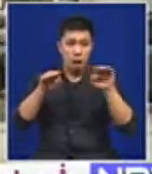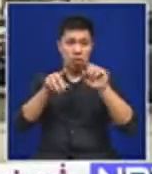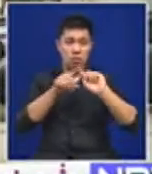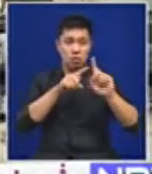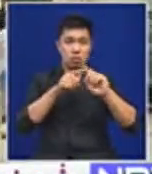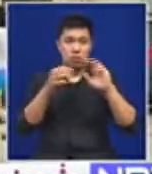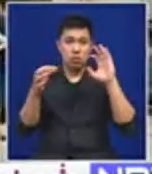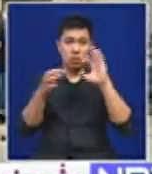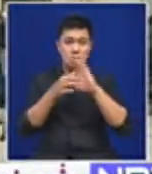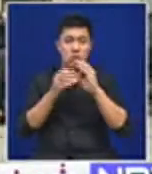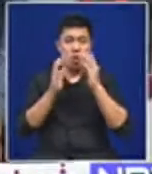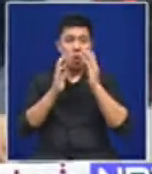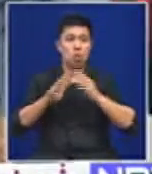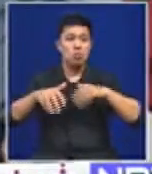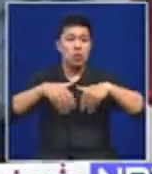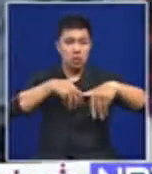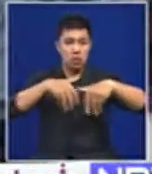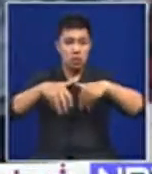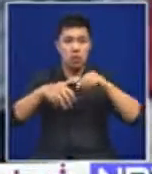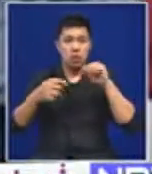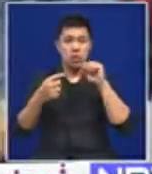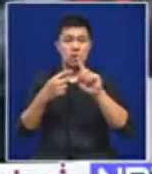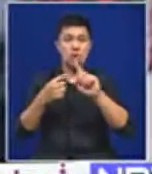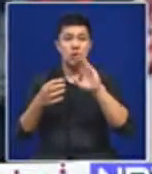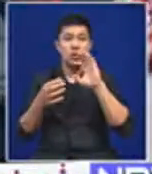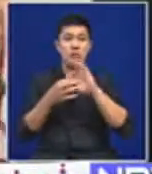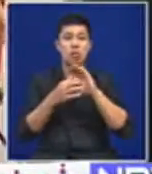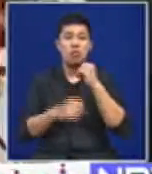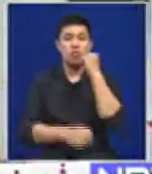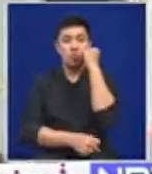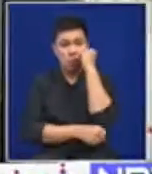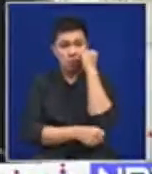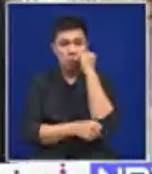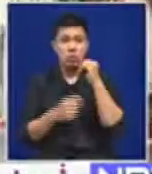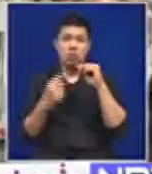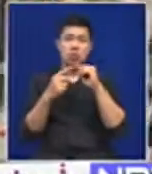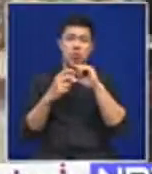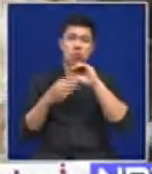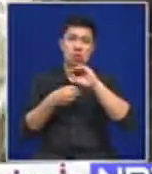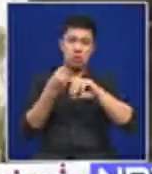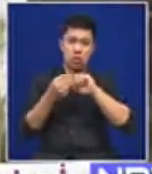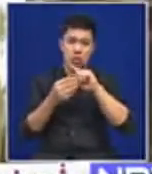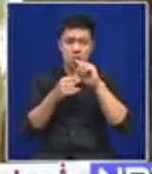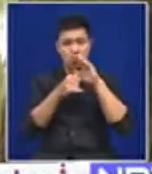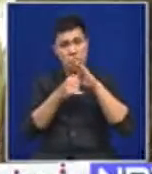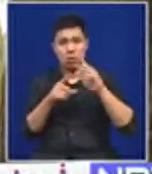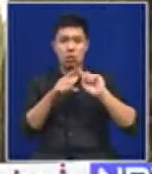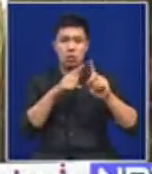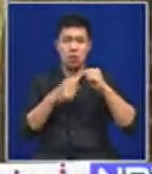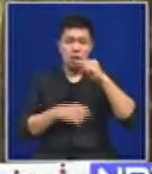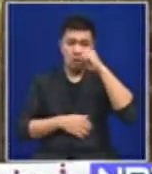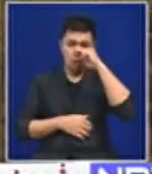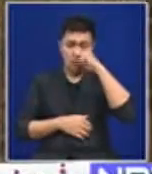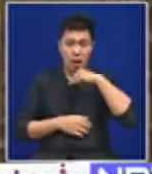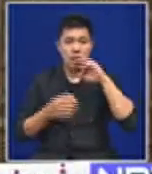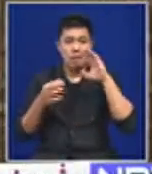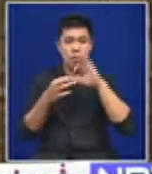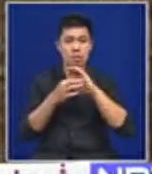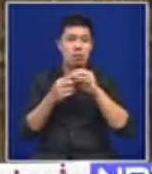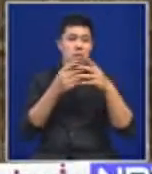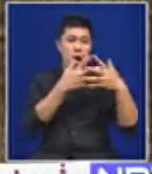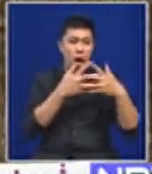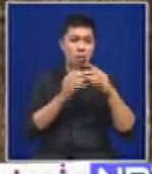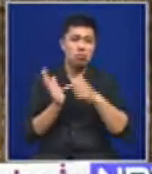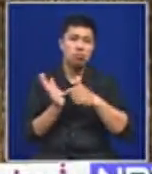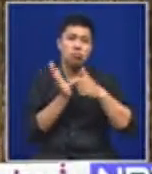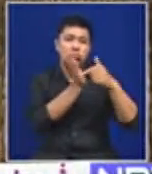ณภาพชีวิตของประชาชนขจัดความยากจนความเหลื่อมล้ำทางเศรษฐกิจและสังคมโดยไทยสนับสนุนสหรัฐให้คงบทบา